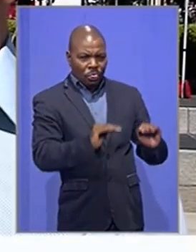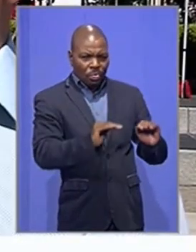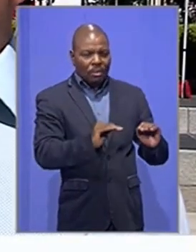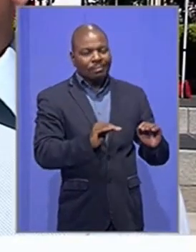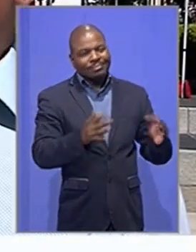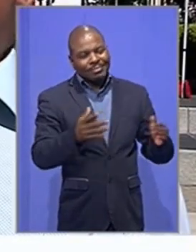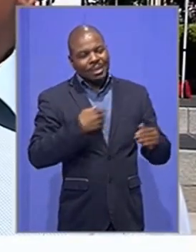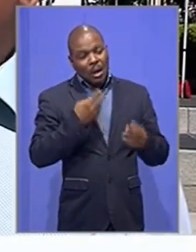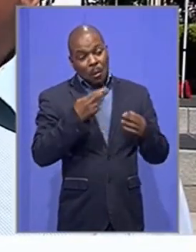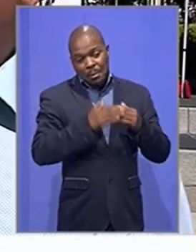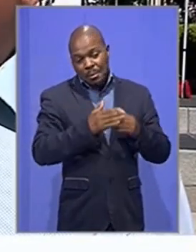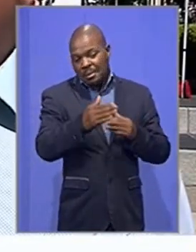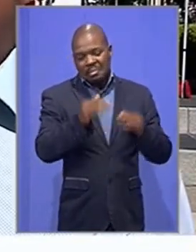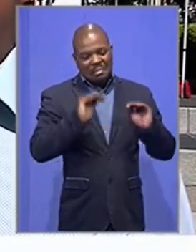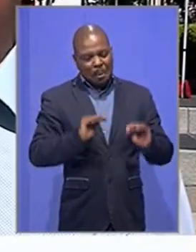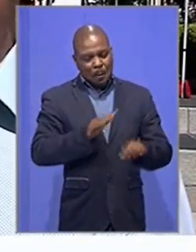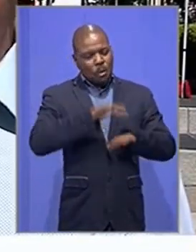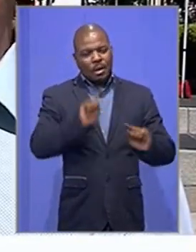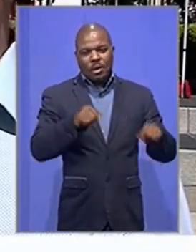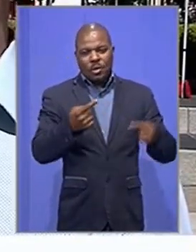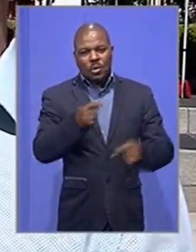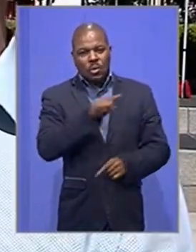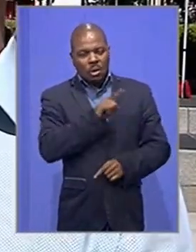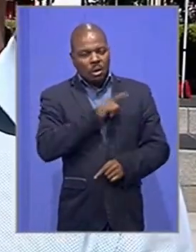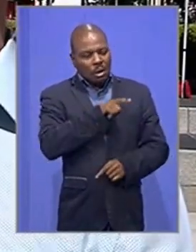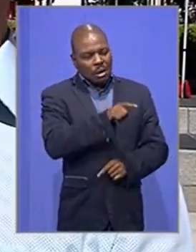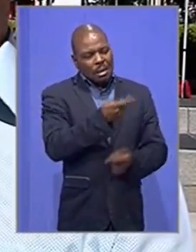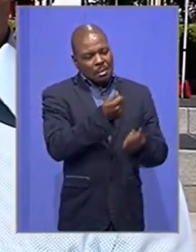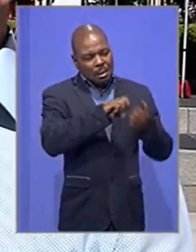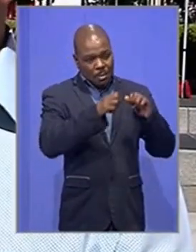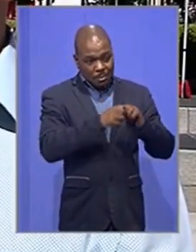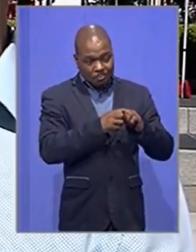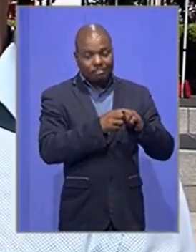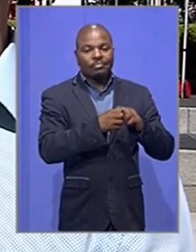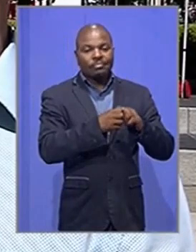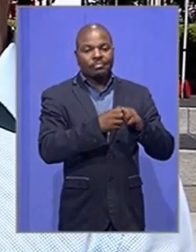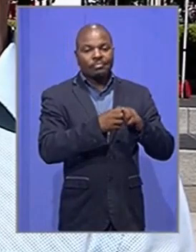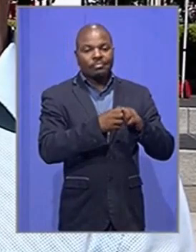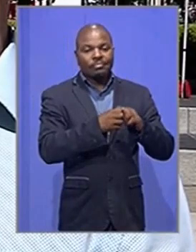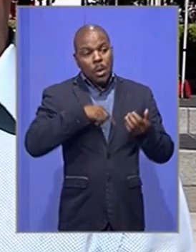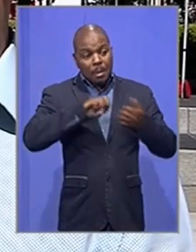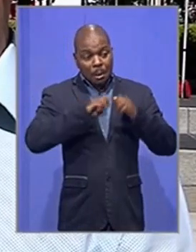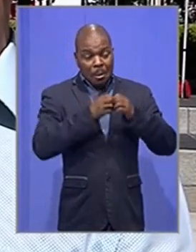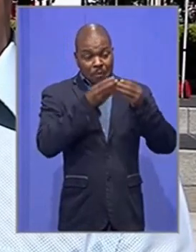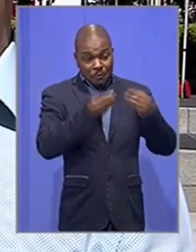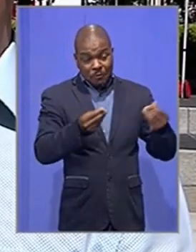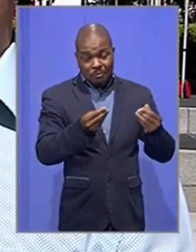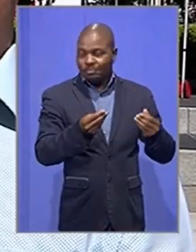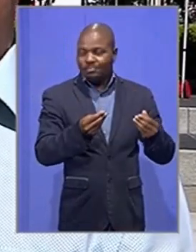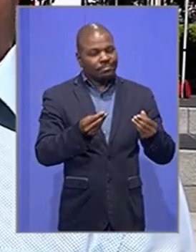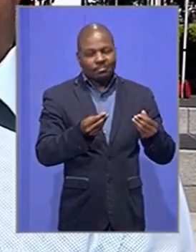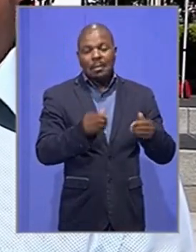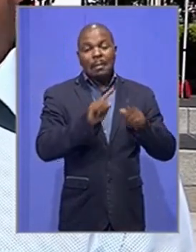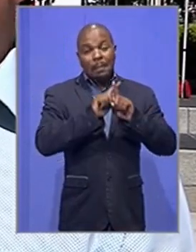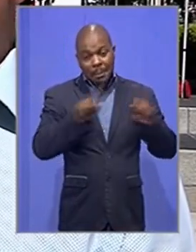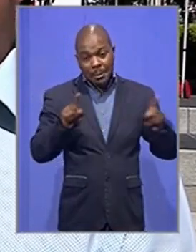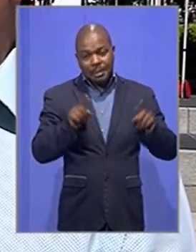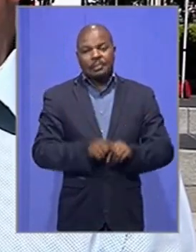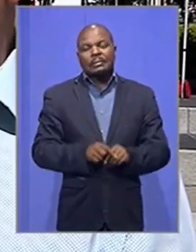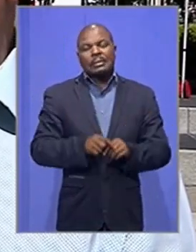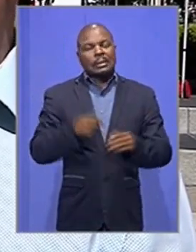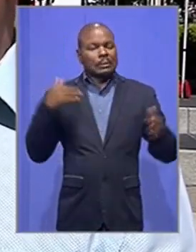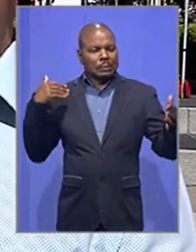downgrades given this advance that we've seen in terms of the fiscal situation. We're not totally out of the woods yet, but we've clearly